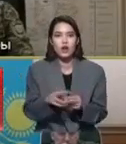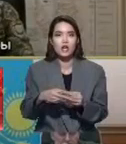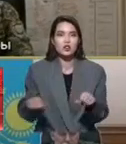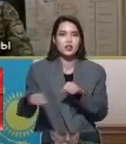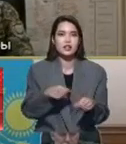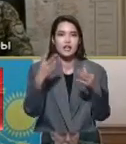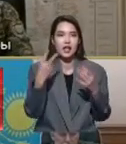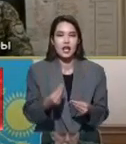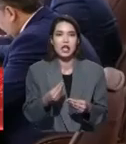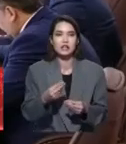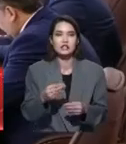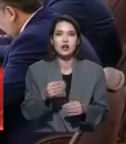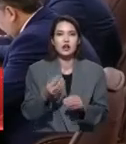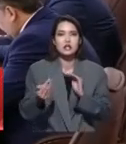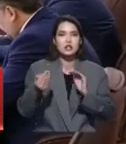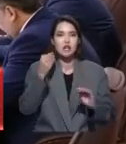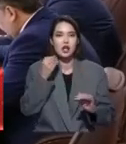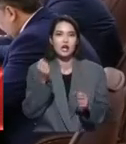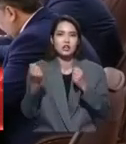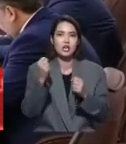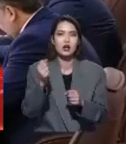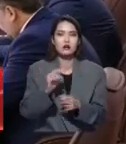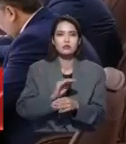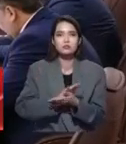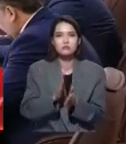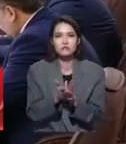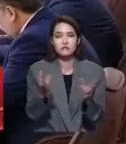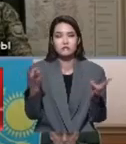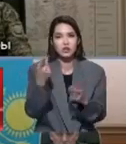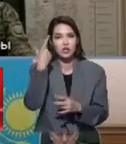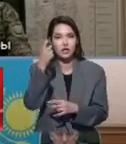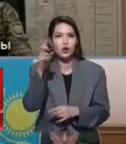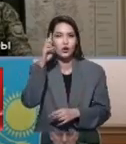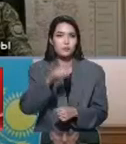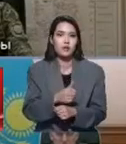кезіндегі іс-қимыл жаттығуларын жиі өткізіп тұрған абзал, деді үкімет басшысы.